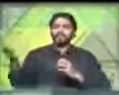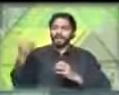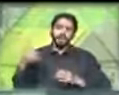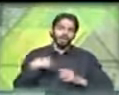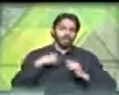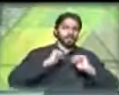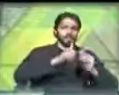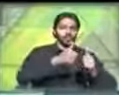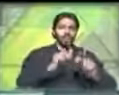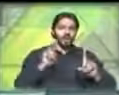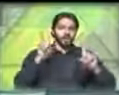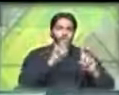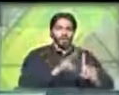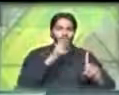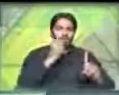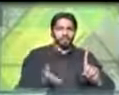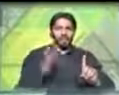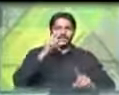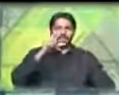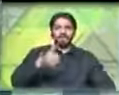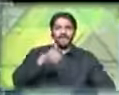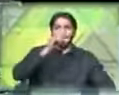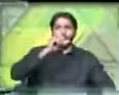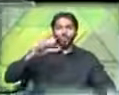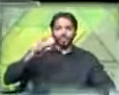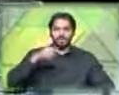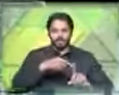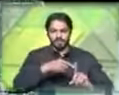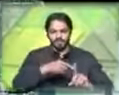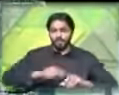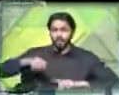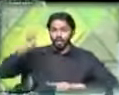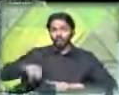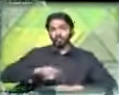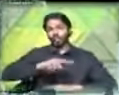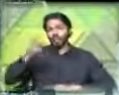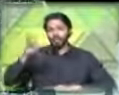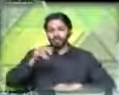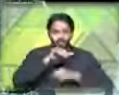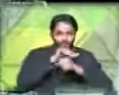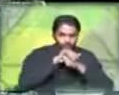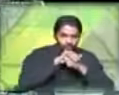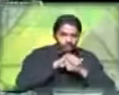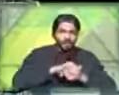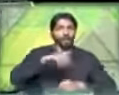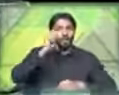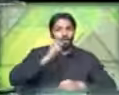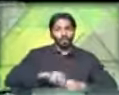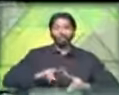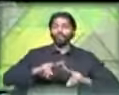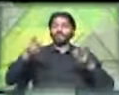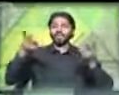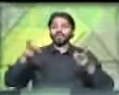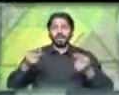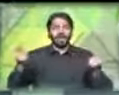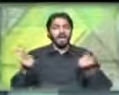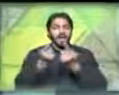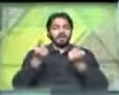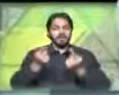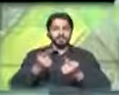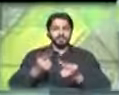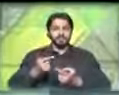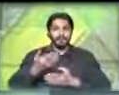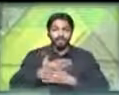في قلب من يشاء من عباده. ففهمناها سليمان. وكلا آتينا حكما